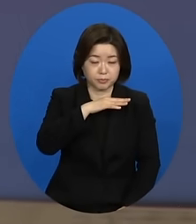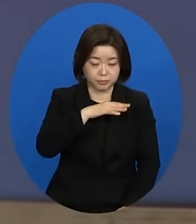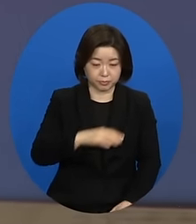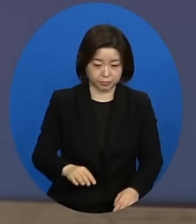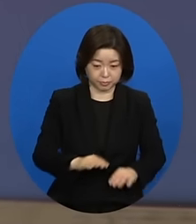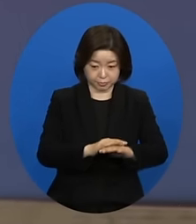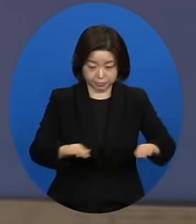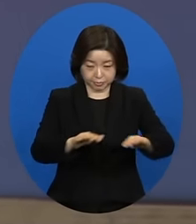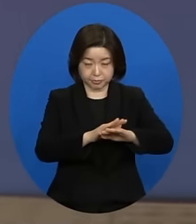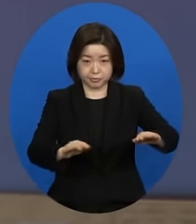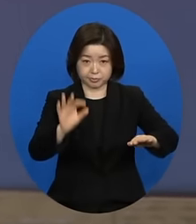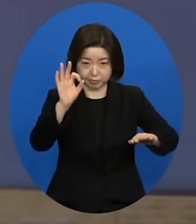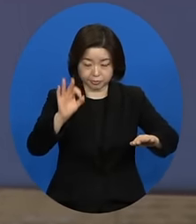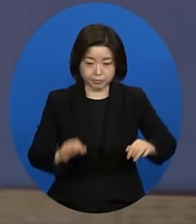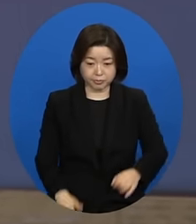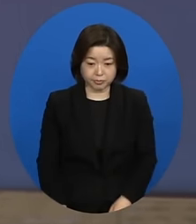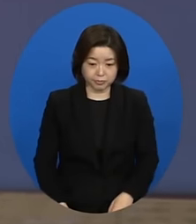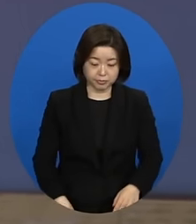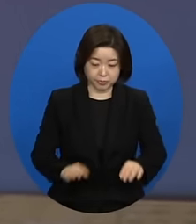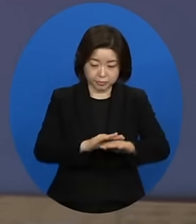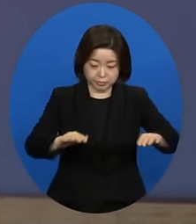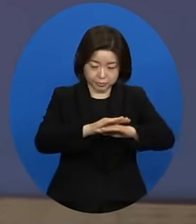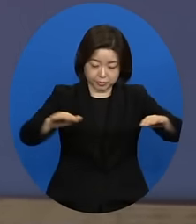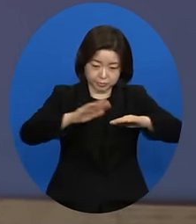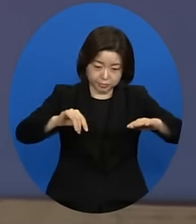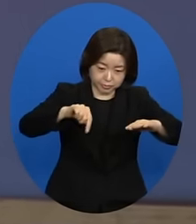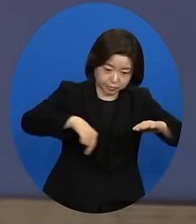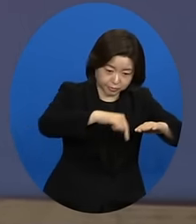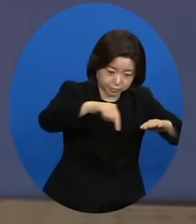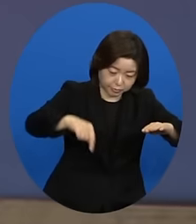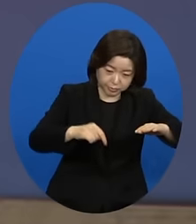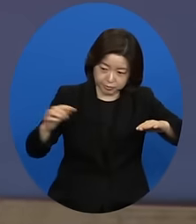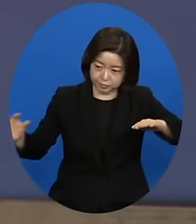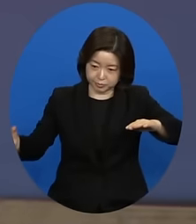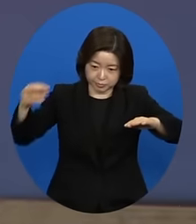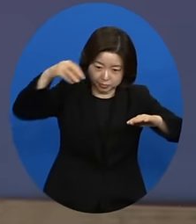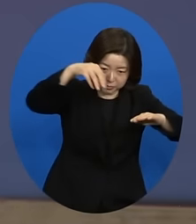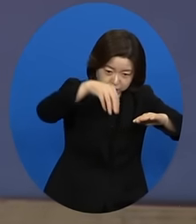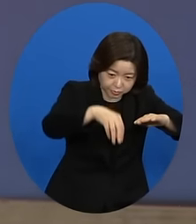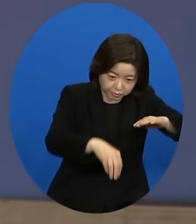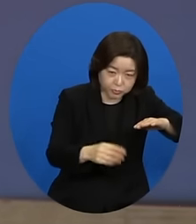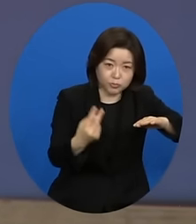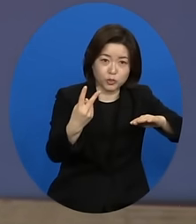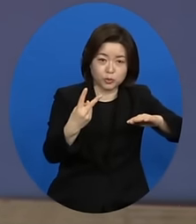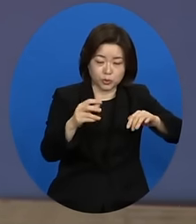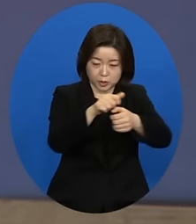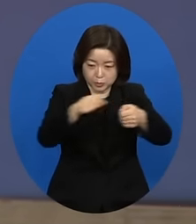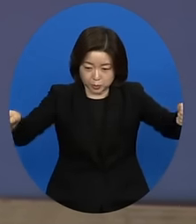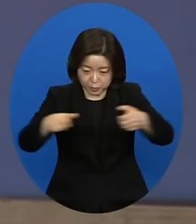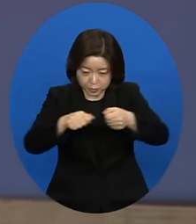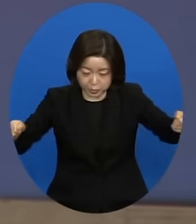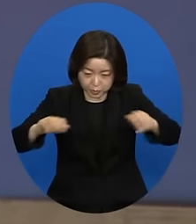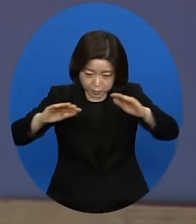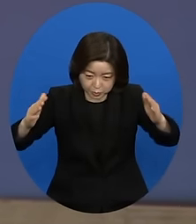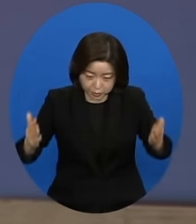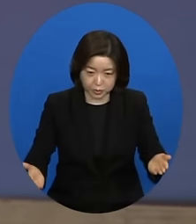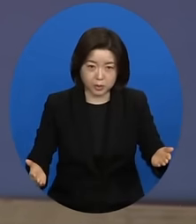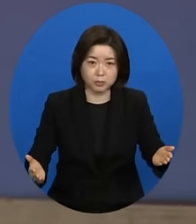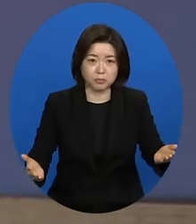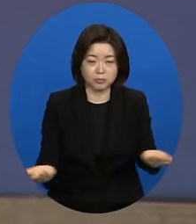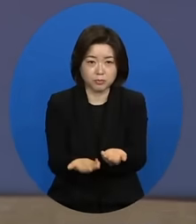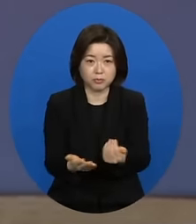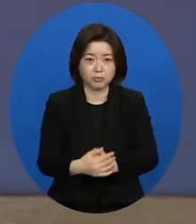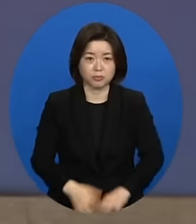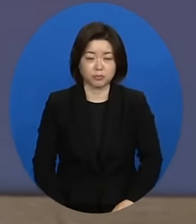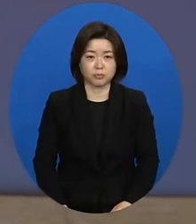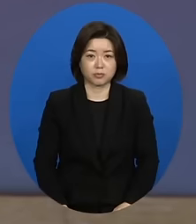깔고요. 가운데 파고요. 2개를 넣고요. 그리고 테이블로 붙이면 12마리 속에